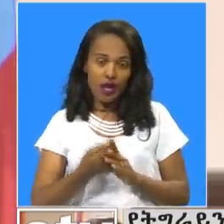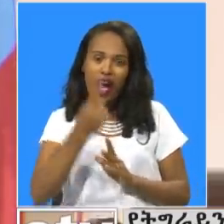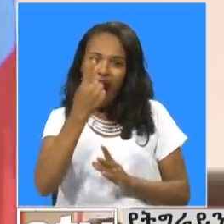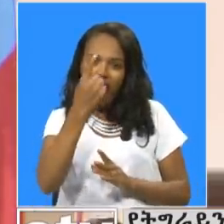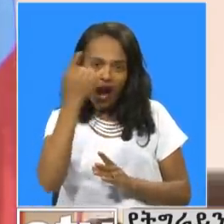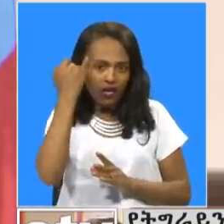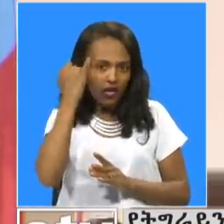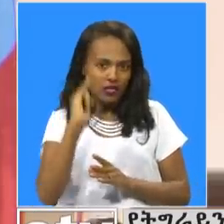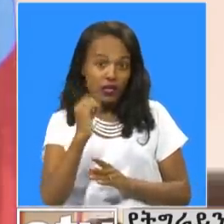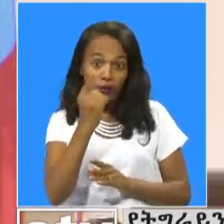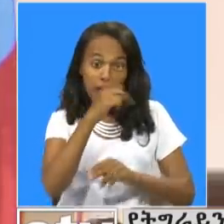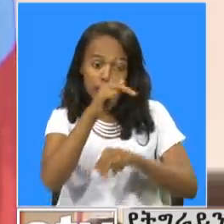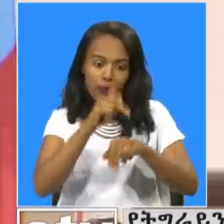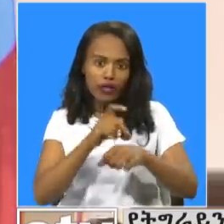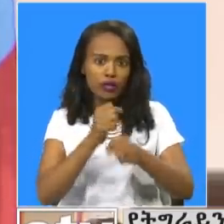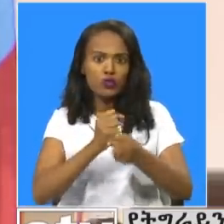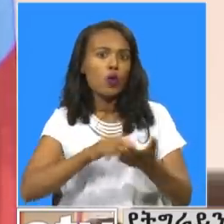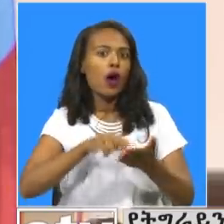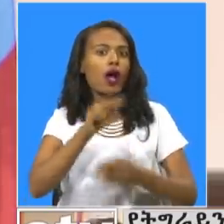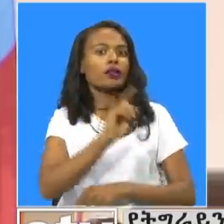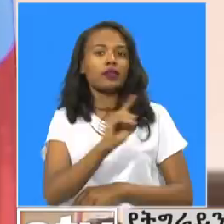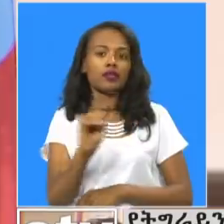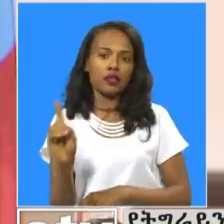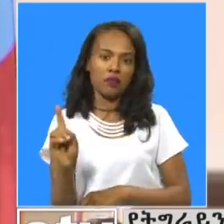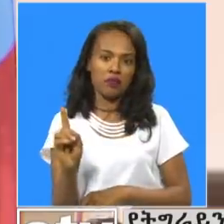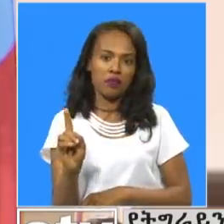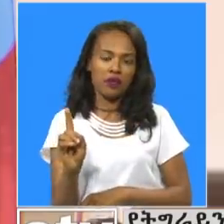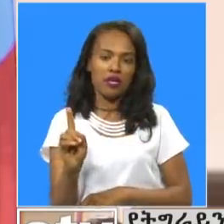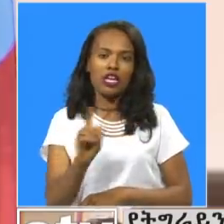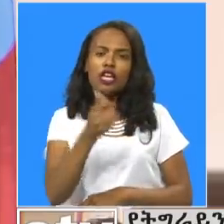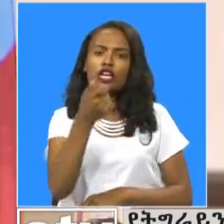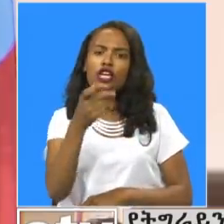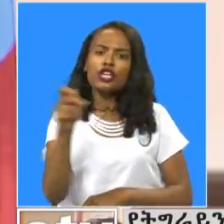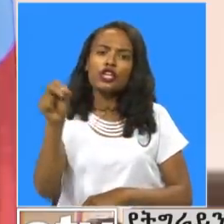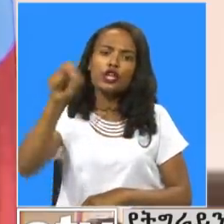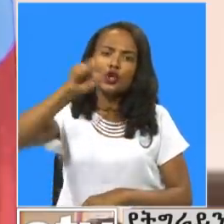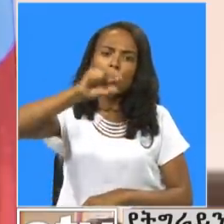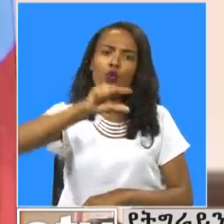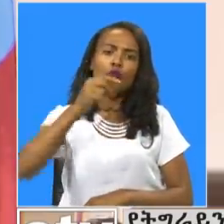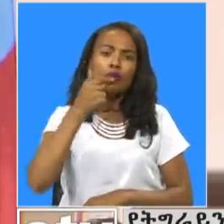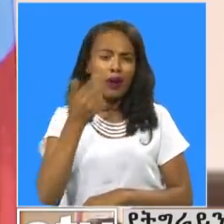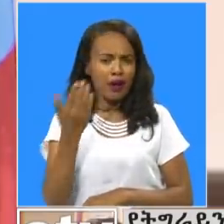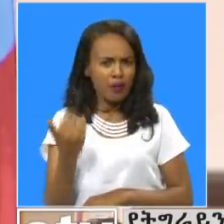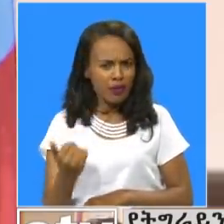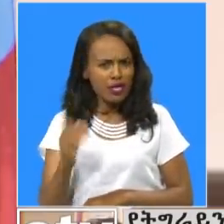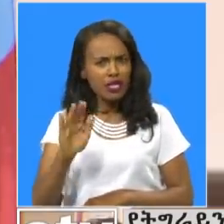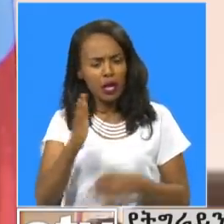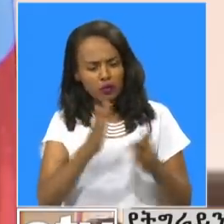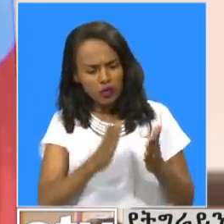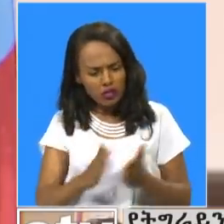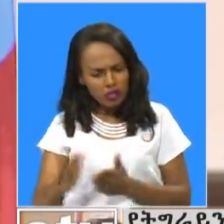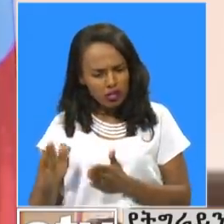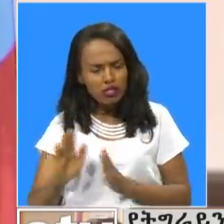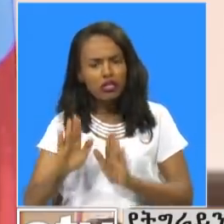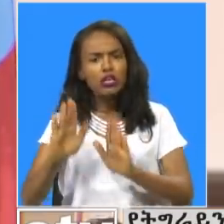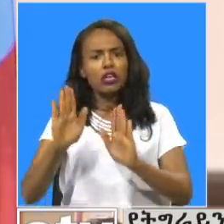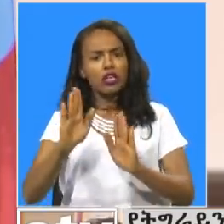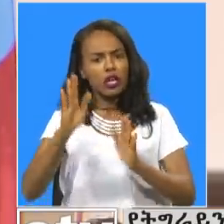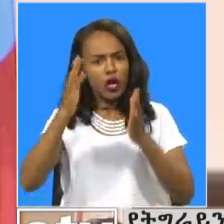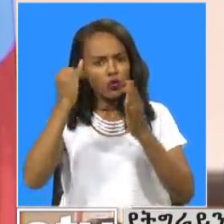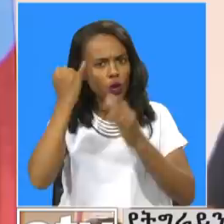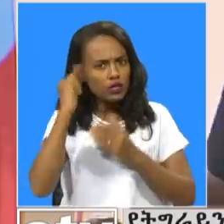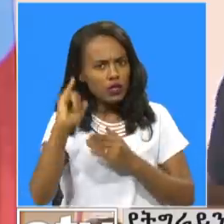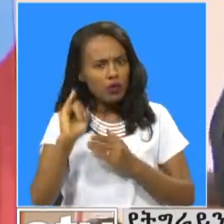አንድ ሀሳብ አንድ ፓርቲ ይዞ አልተነሳም። ኢዲዩ የሚባል ፓርቲ ነበረ። የራሱ አደረጃጀት፣ የራሱ